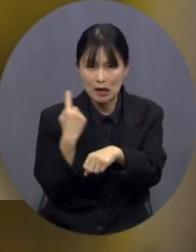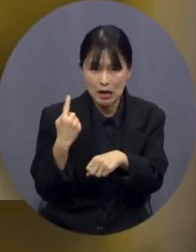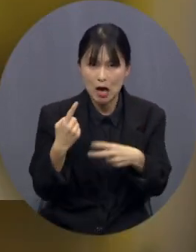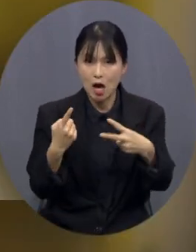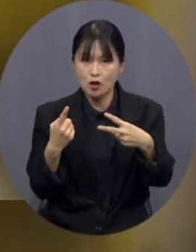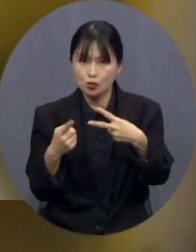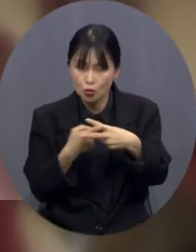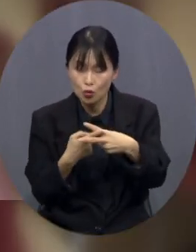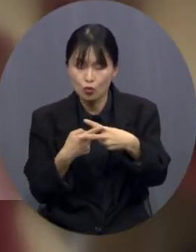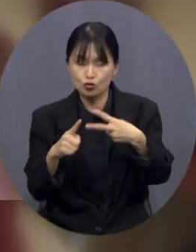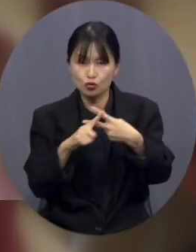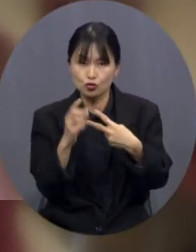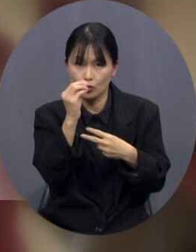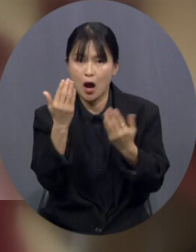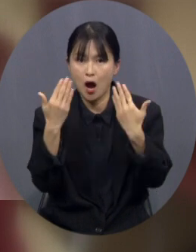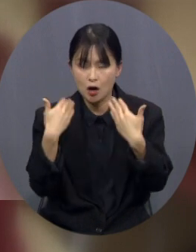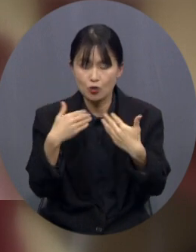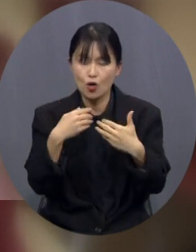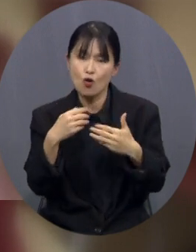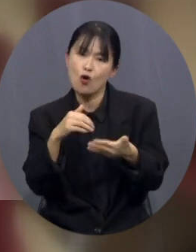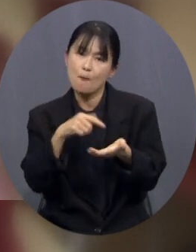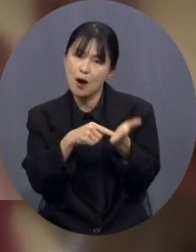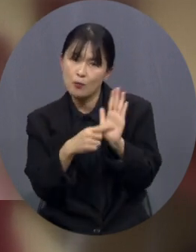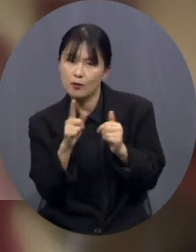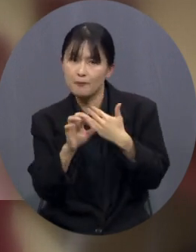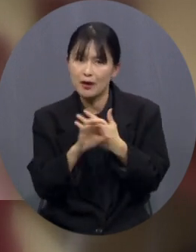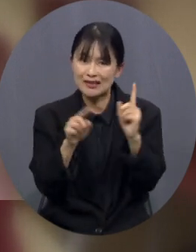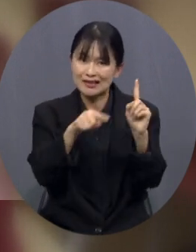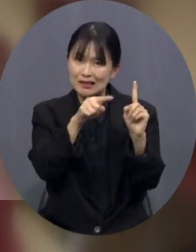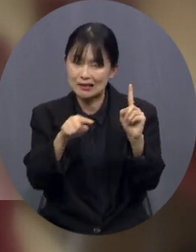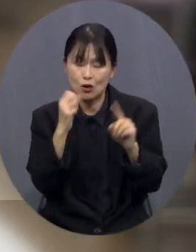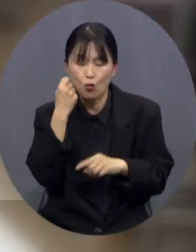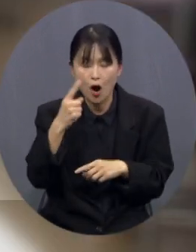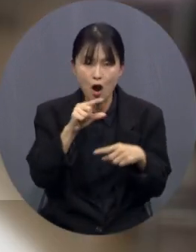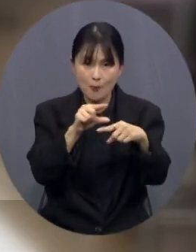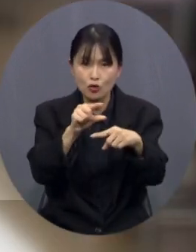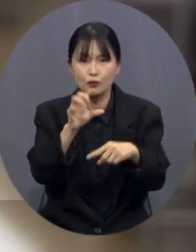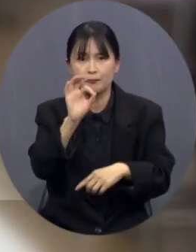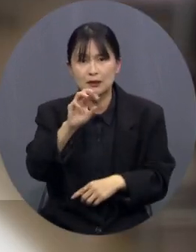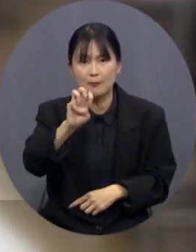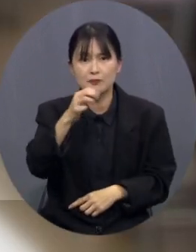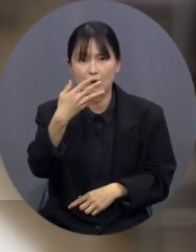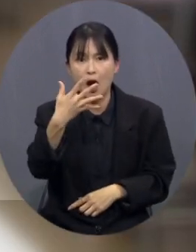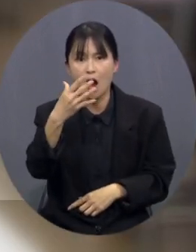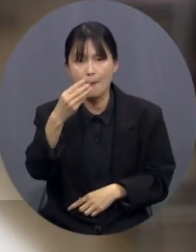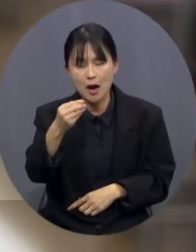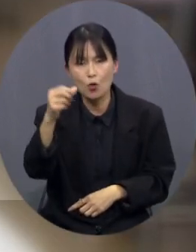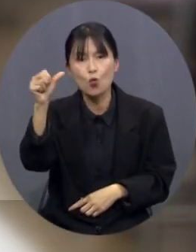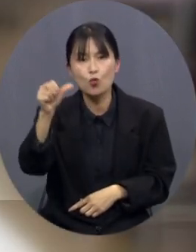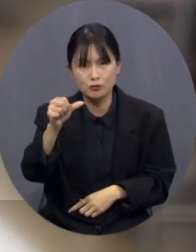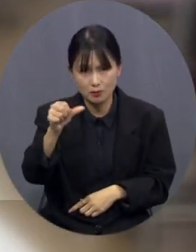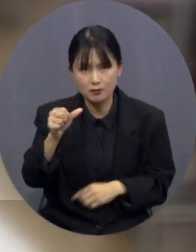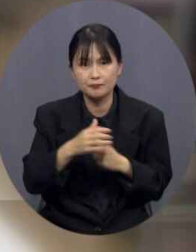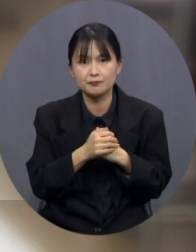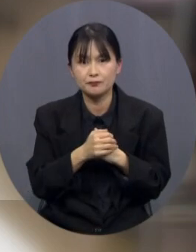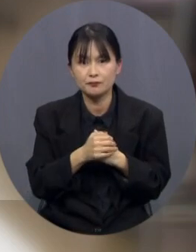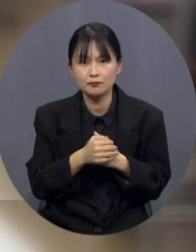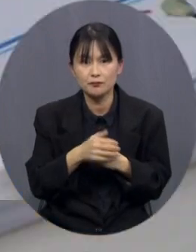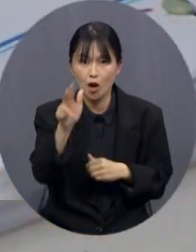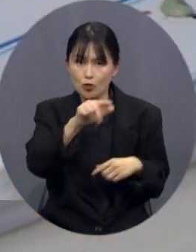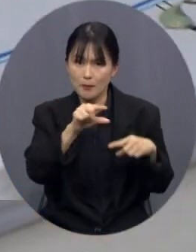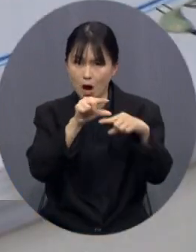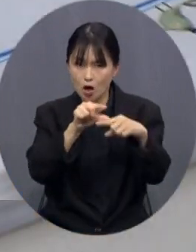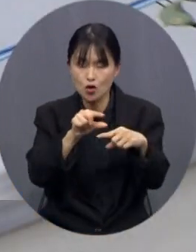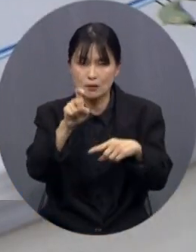사교육비 조사 결과에 따르면 제주지역 학생 1인당 월평균 사교육비는 34만 5천원으로 전국